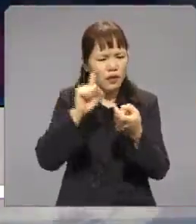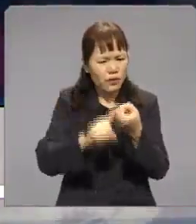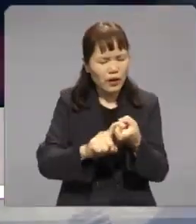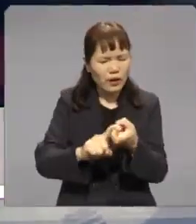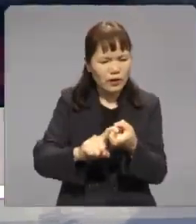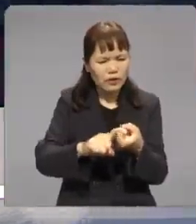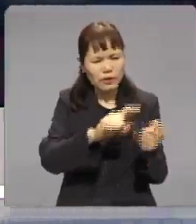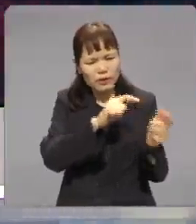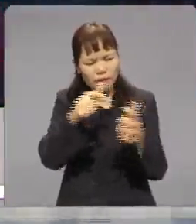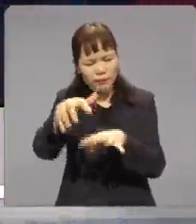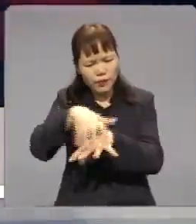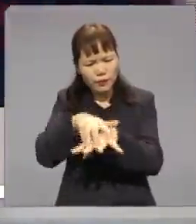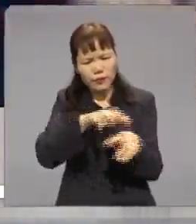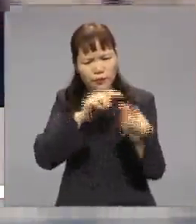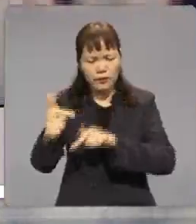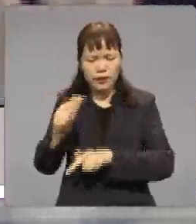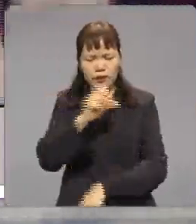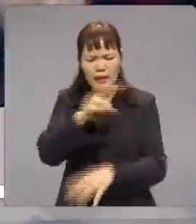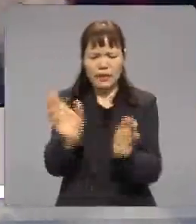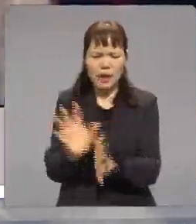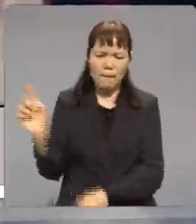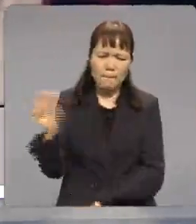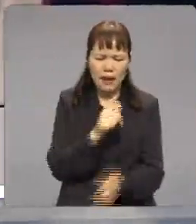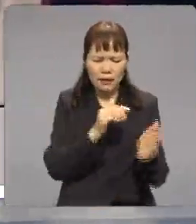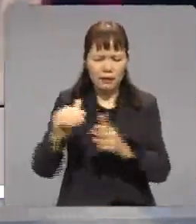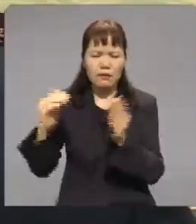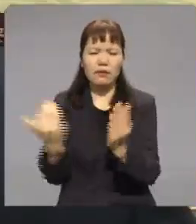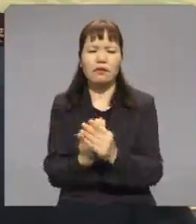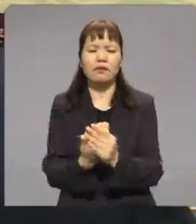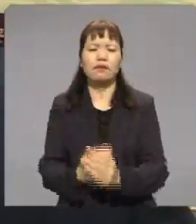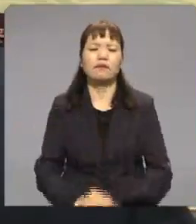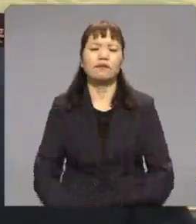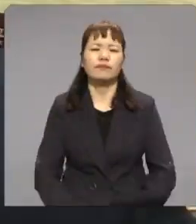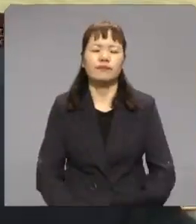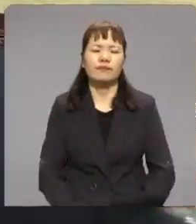야당은 일찌감치 승기를 잡았습니다. 배혜수 기자입니다.